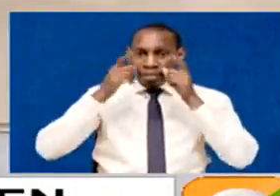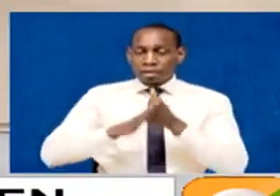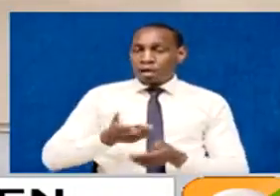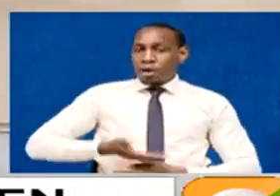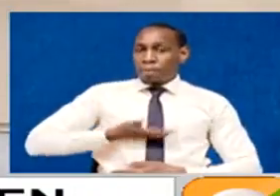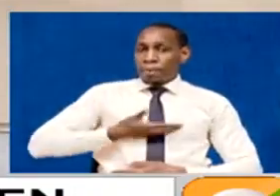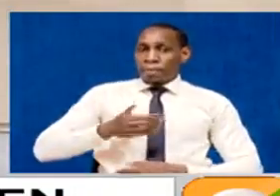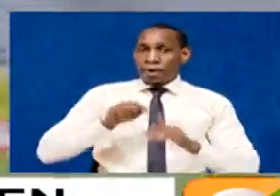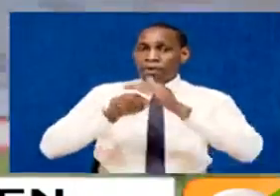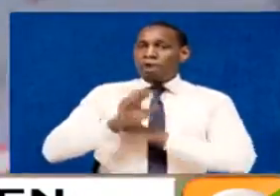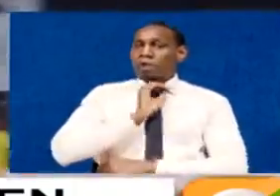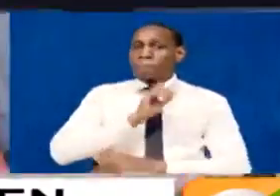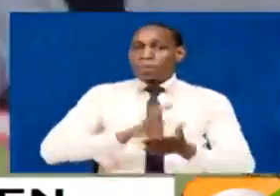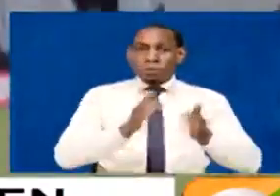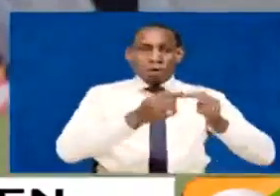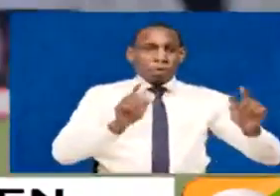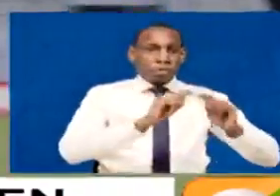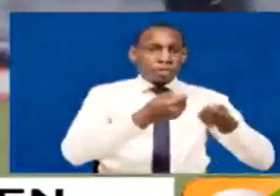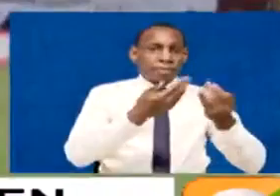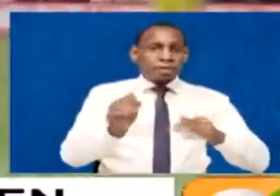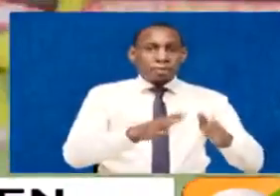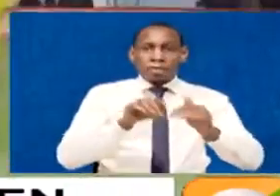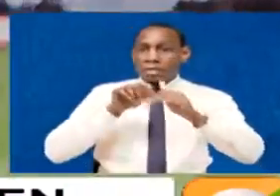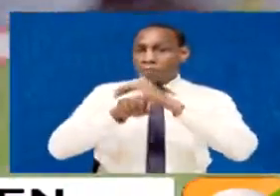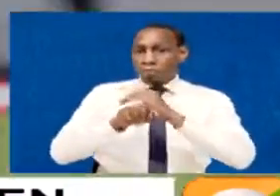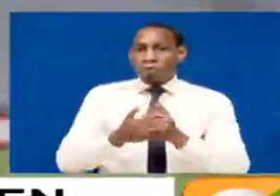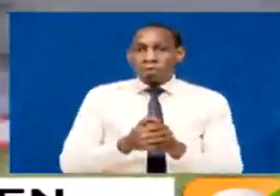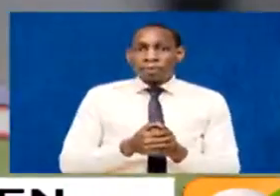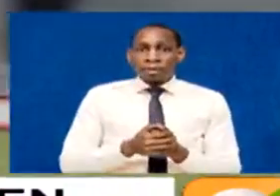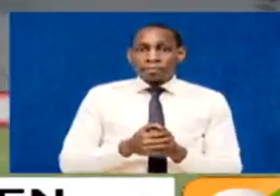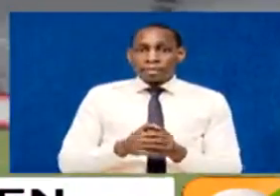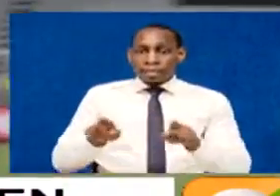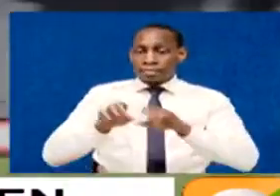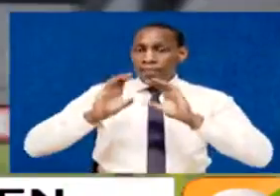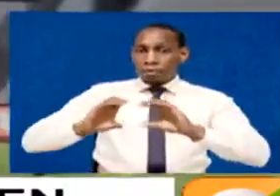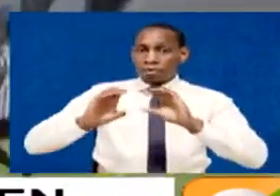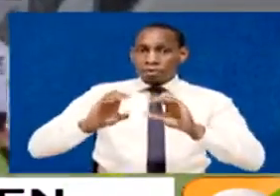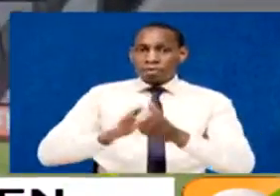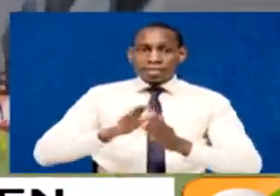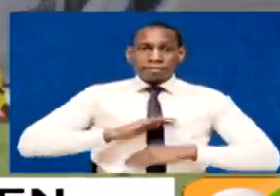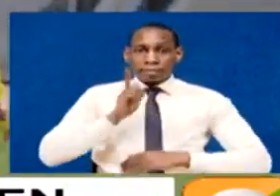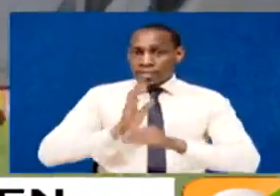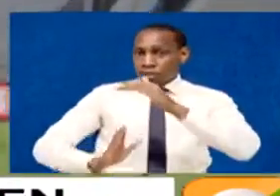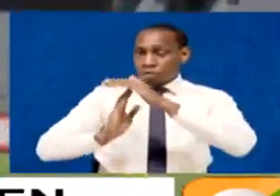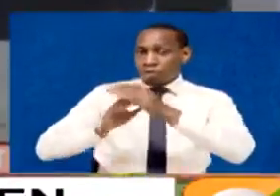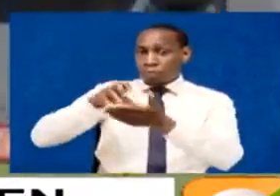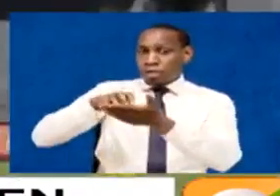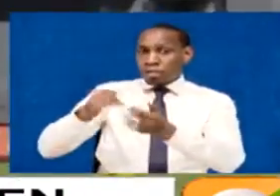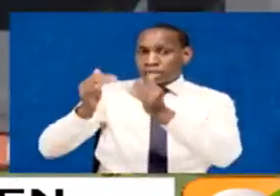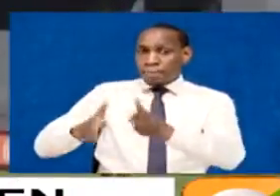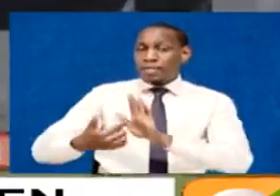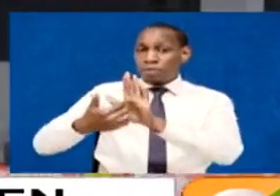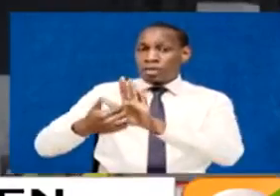na bao hilo huku akilalamika kwa wapinzani wao walipewa fursa ya kufunga kiharamu. Aidha, kocha huyo aliridhishwa na hali ya juu ya wachezaji wake